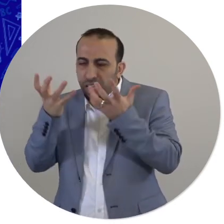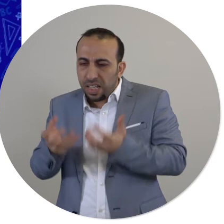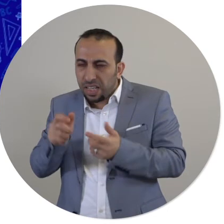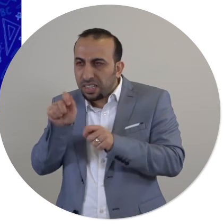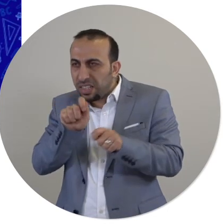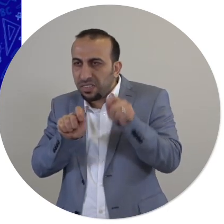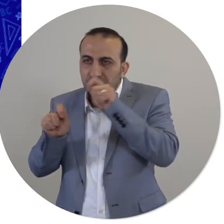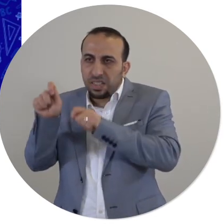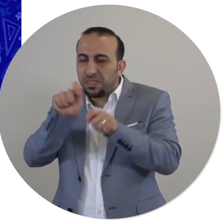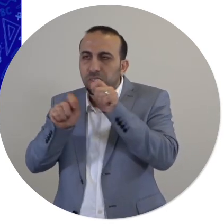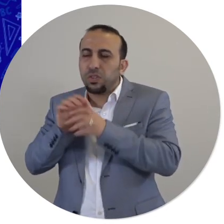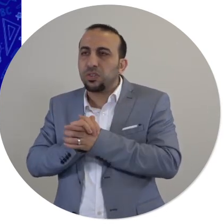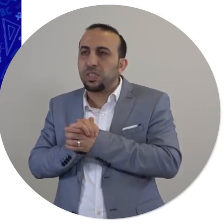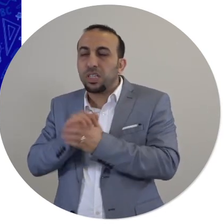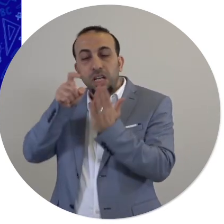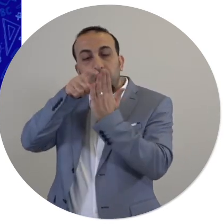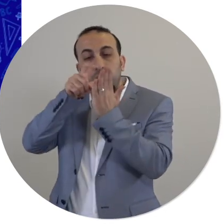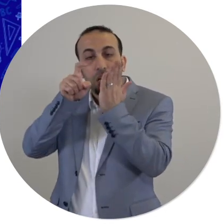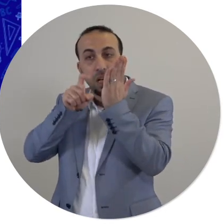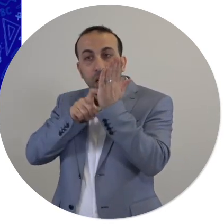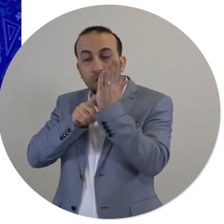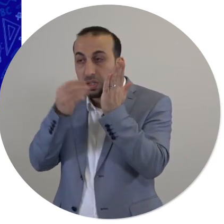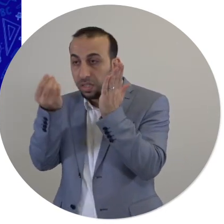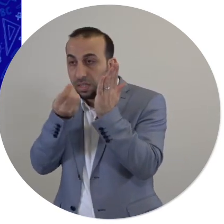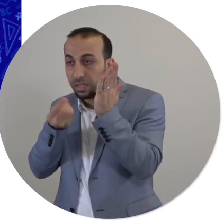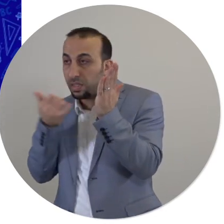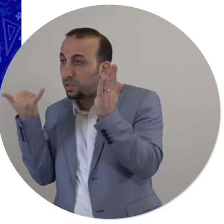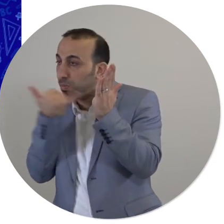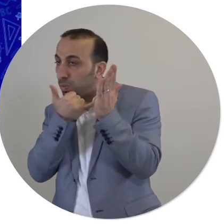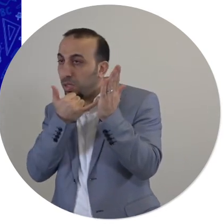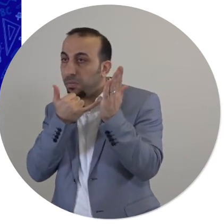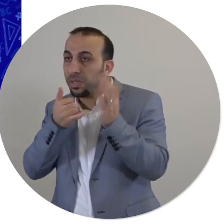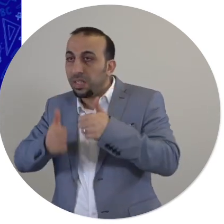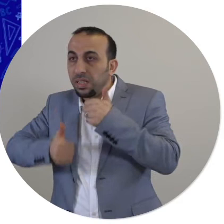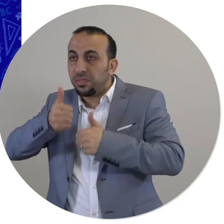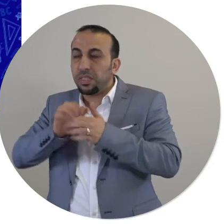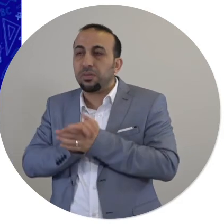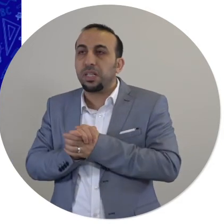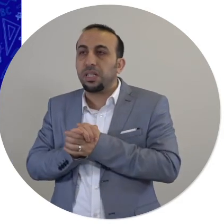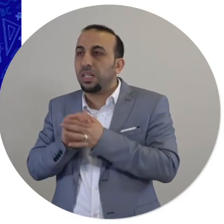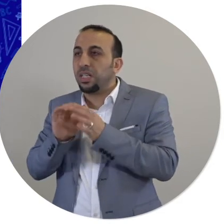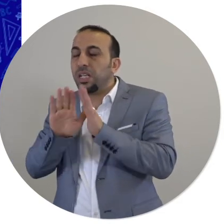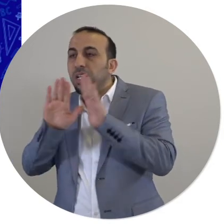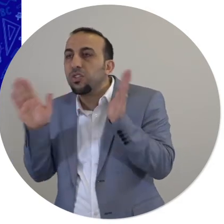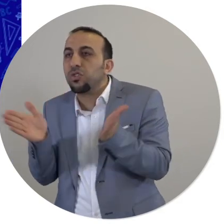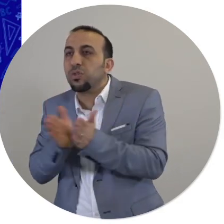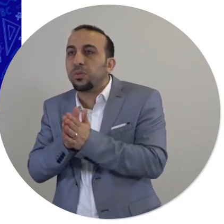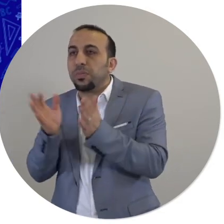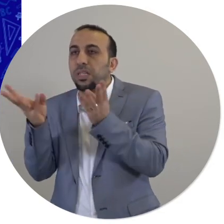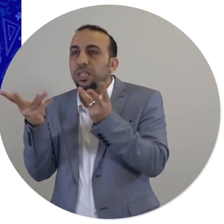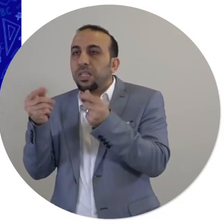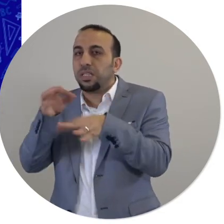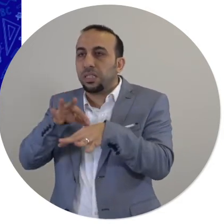الفيزيولوجية. سبق وذكرنا بأن الكثافة الفيزيولوجية عبارة عن جملة عدد السكان تقسيم جملة مساحة الأراضي